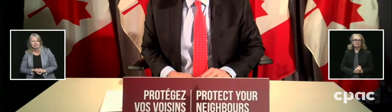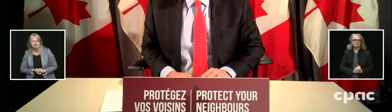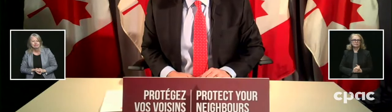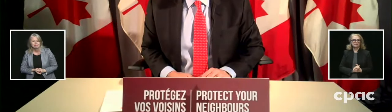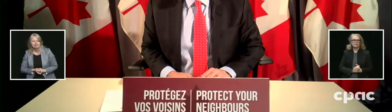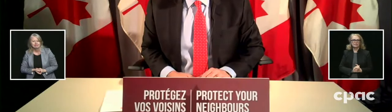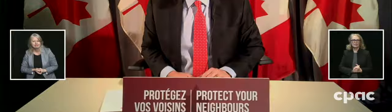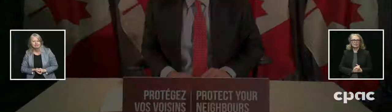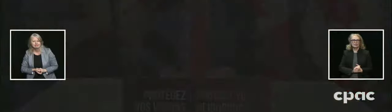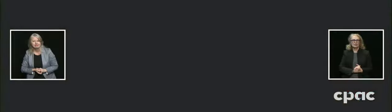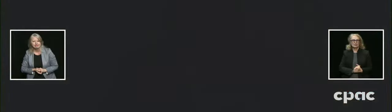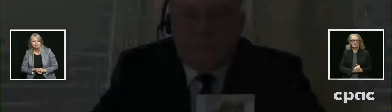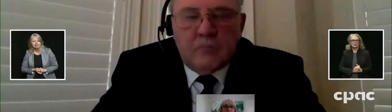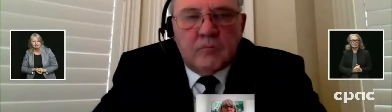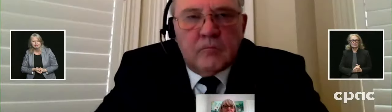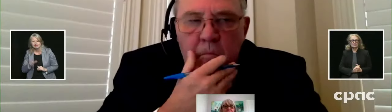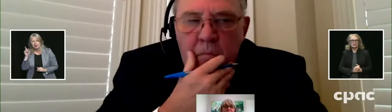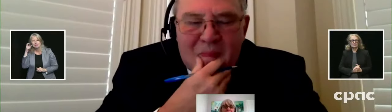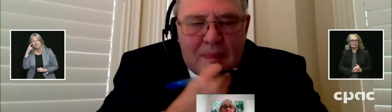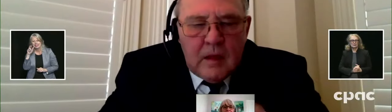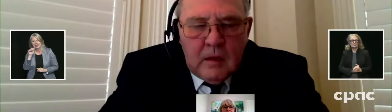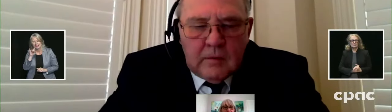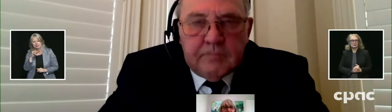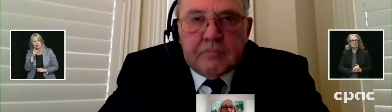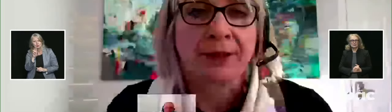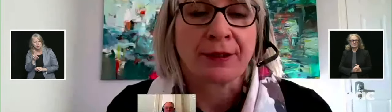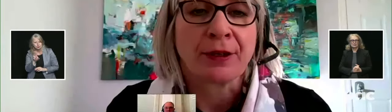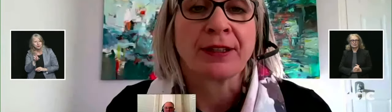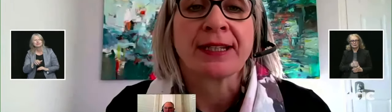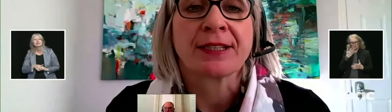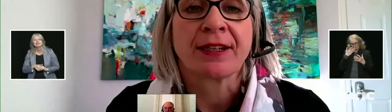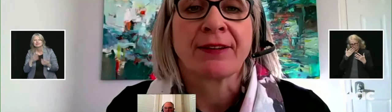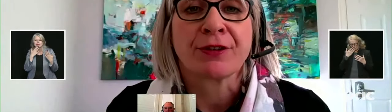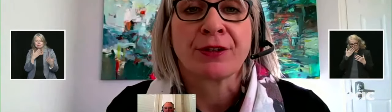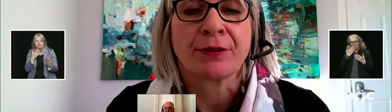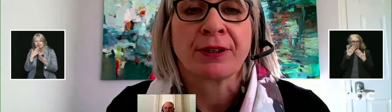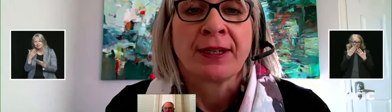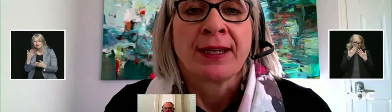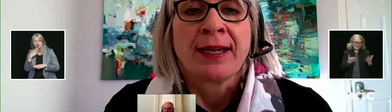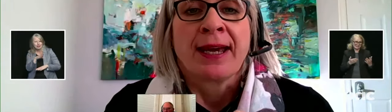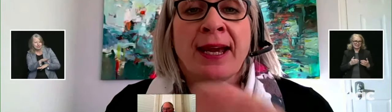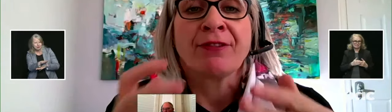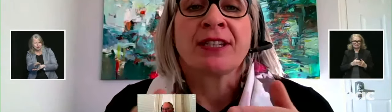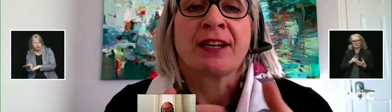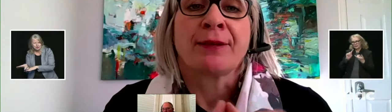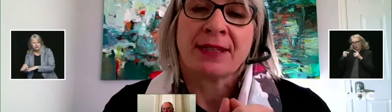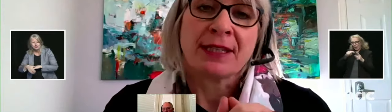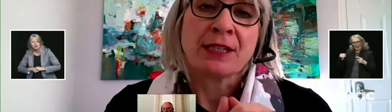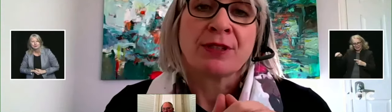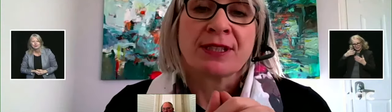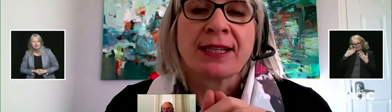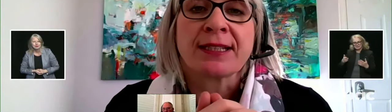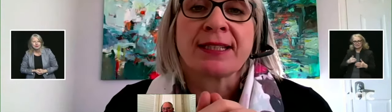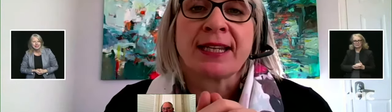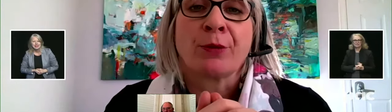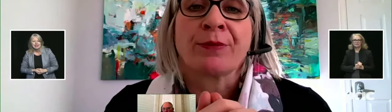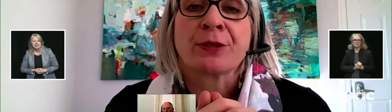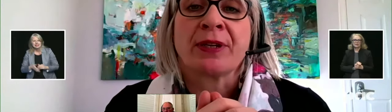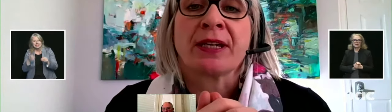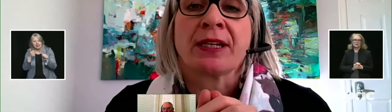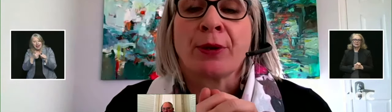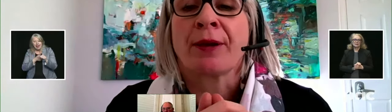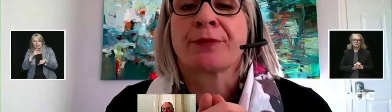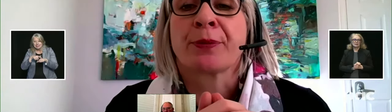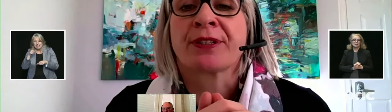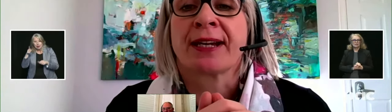Well, thank you very much, Dominic and colleagues. Good afternoon. Every time that you decided to stay home